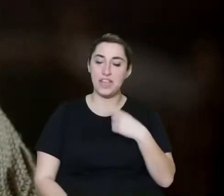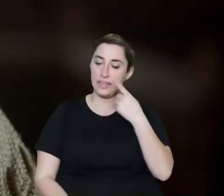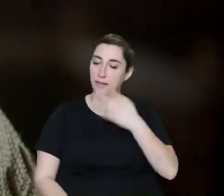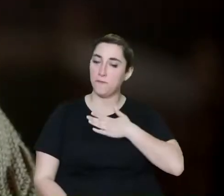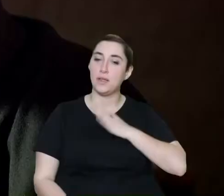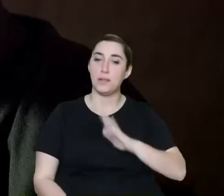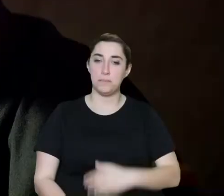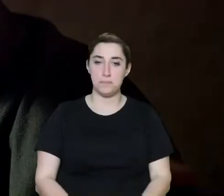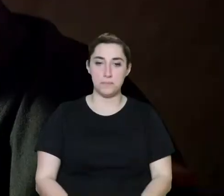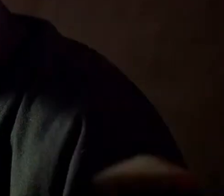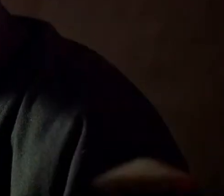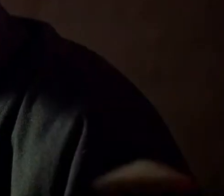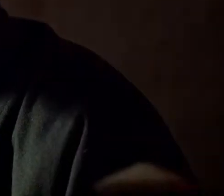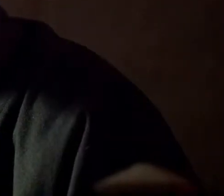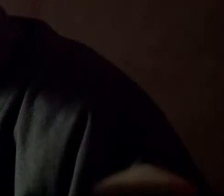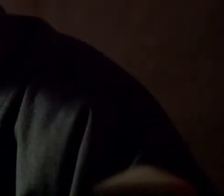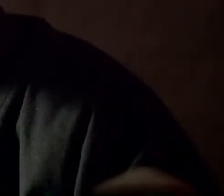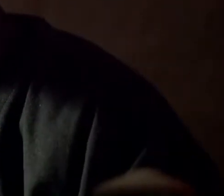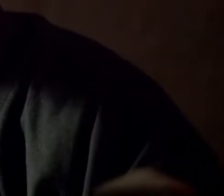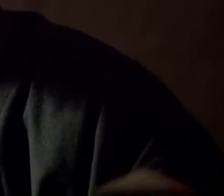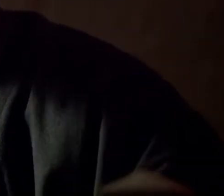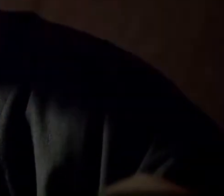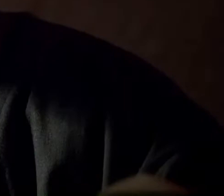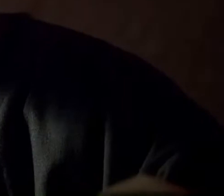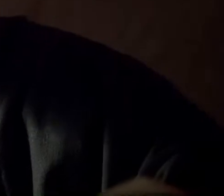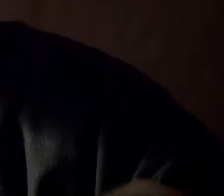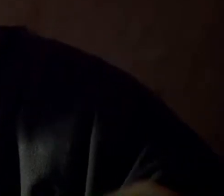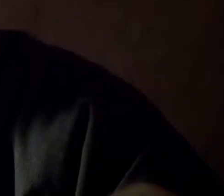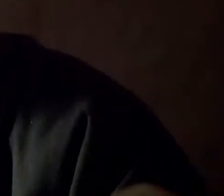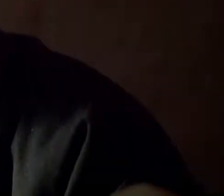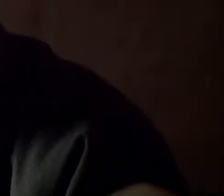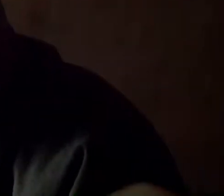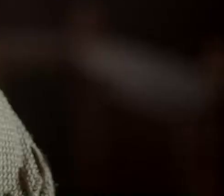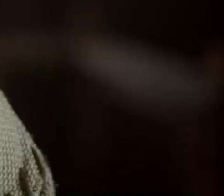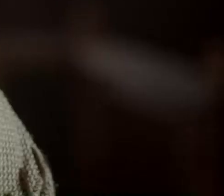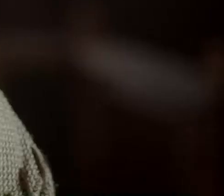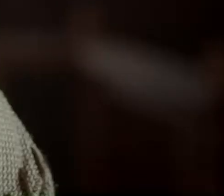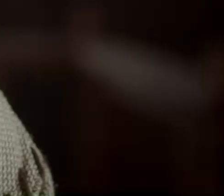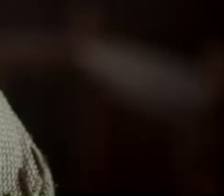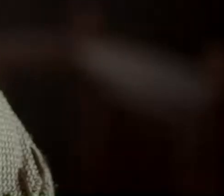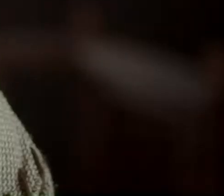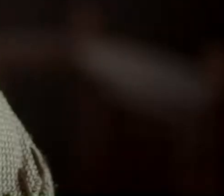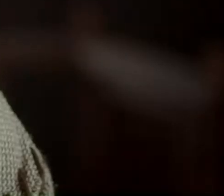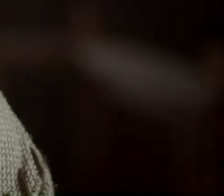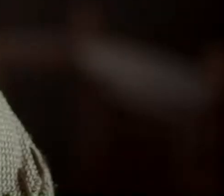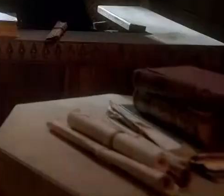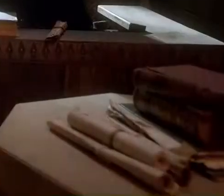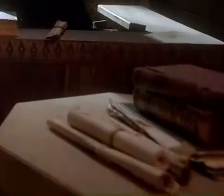Kefilim. İlyas oldukça şaşırdı. Yunus tebessüm ederek ona bakıyor.